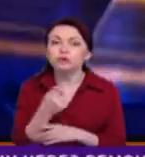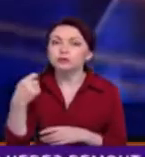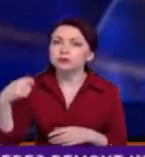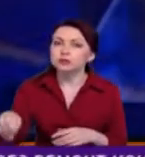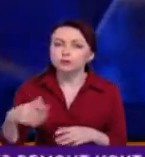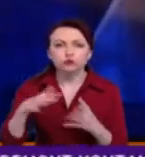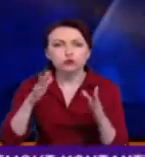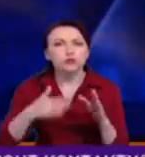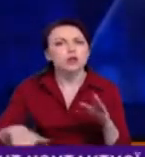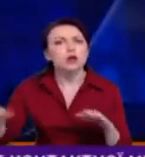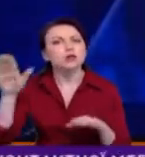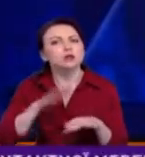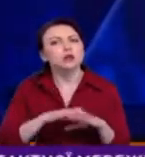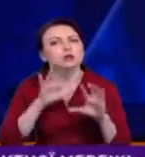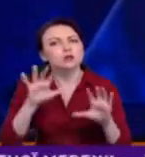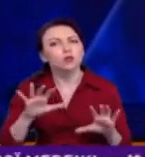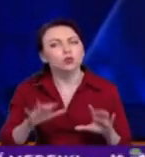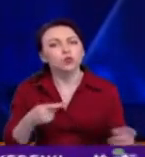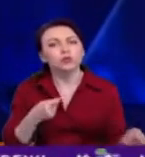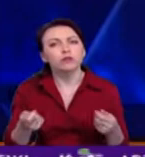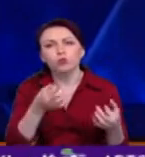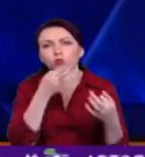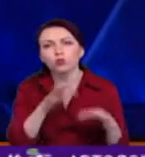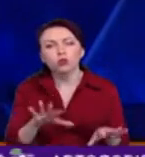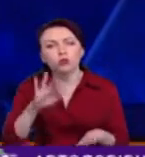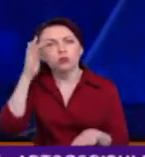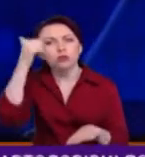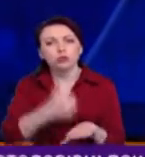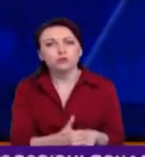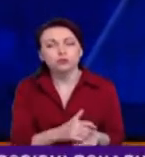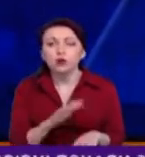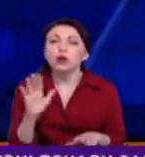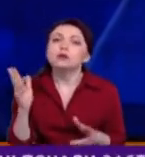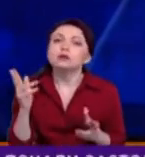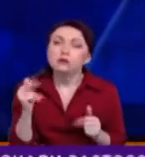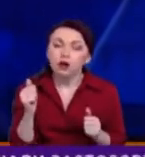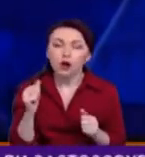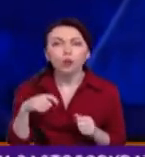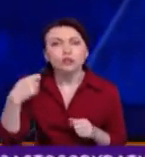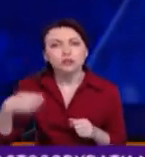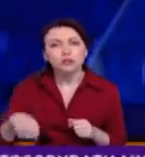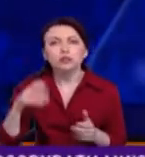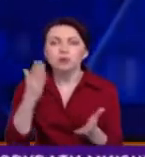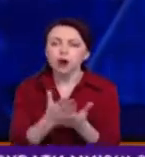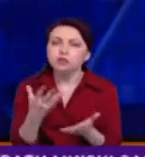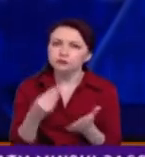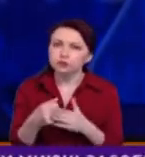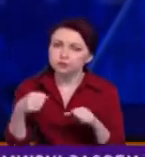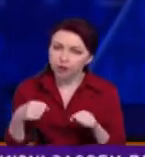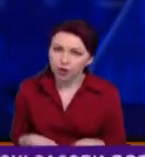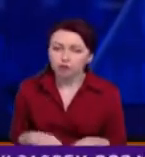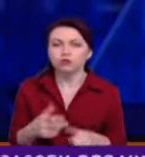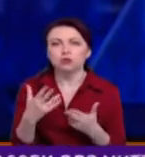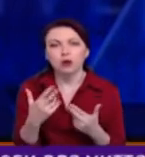над законом, над будь-якими рішеннями, над парламентом, над кабінетом міністрів. Безумовно, він має свою легітимність внаслідок президентських